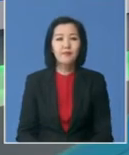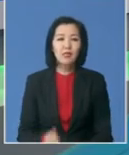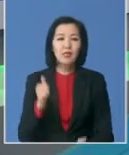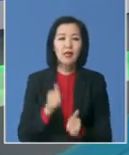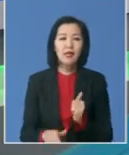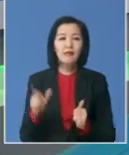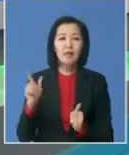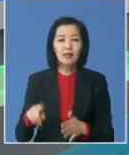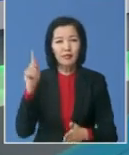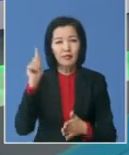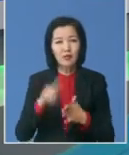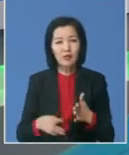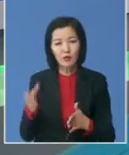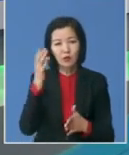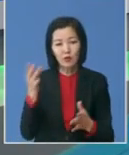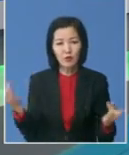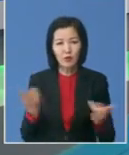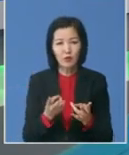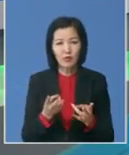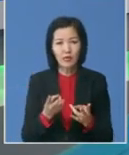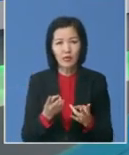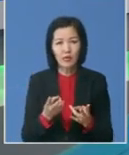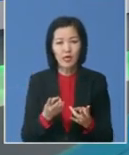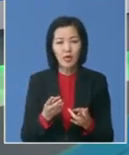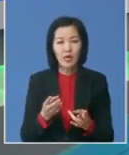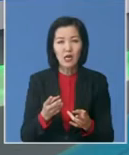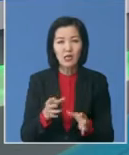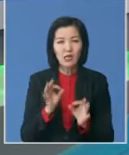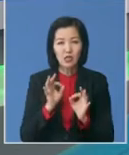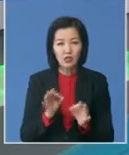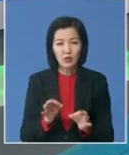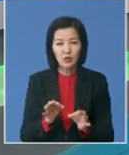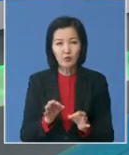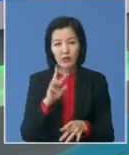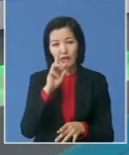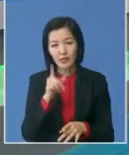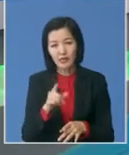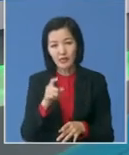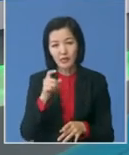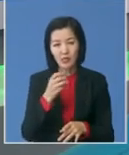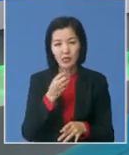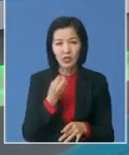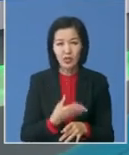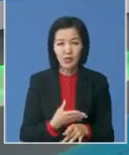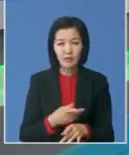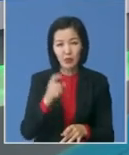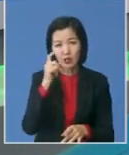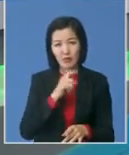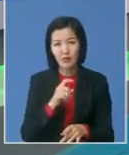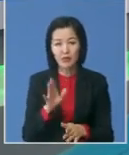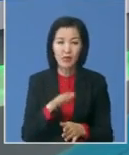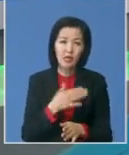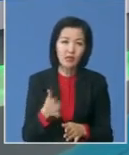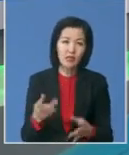Әрбір адам діни тұрғыдан сауатты болу керек. Әрі ақ пен қараны ажырата білген жөн. Жат пиғылды теріс ағымдардың арбауына